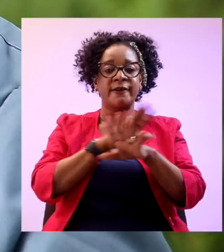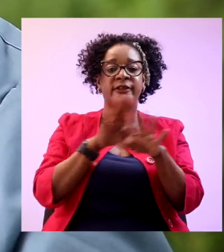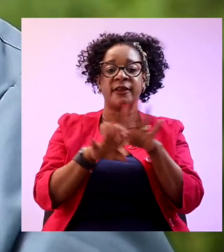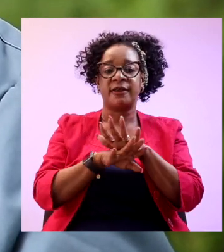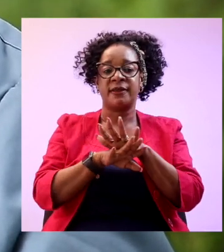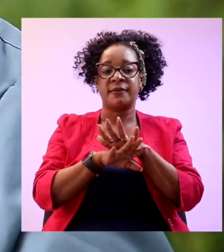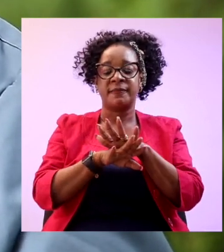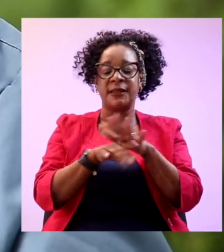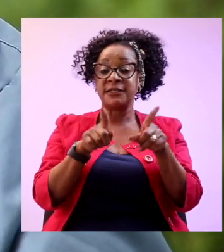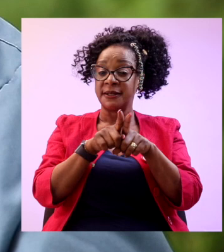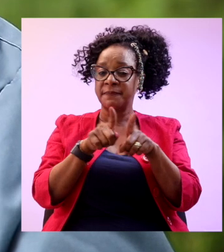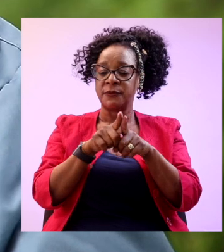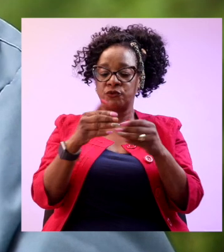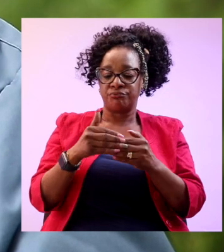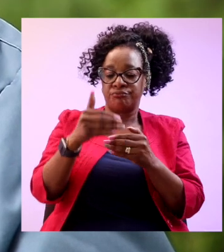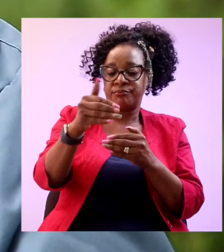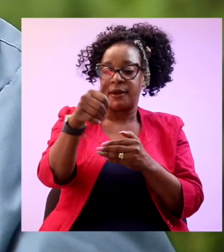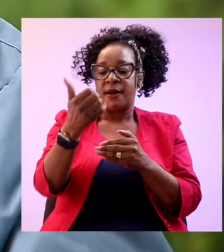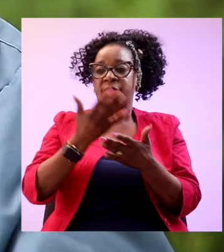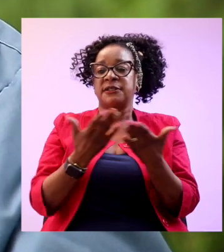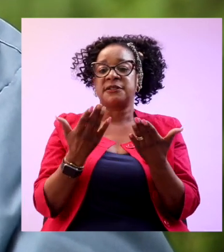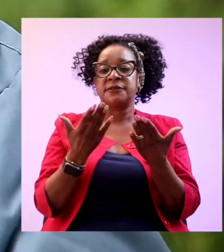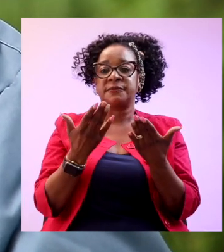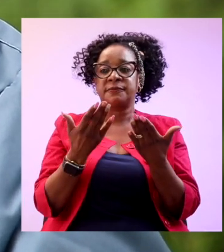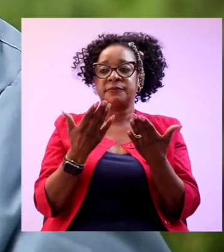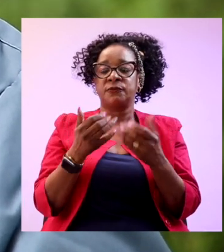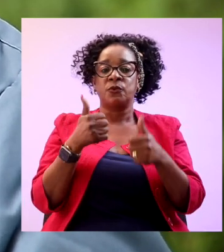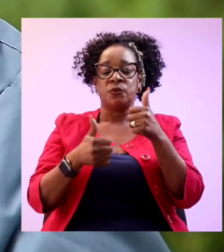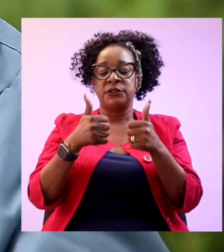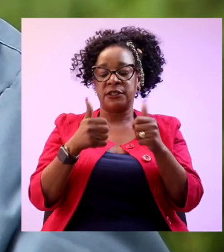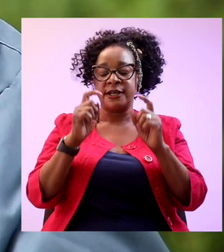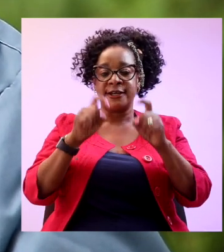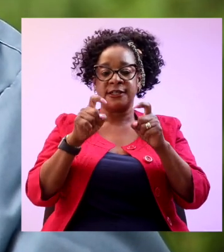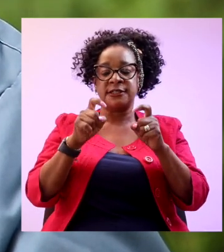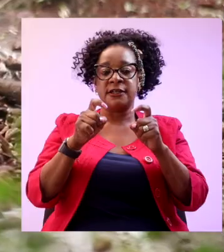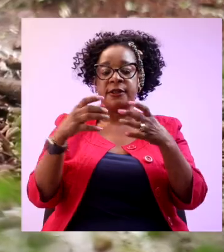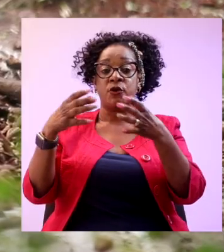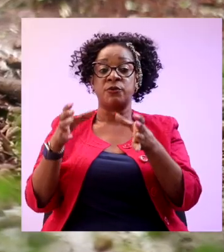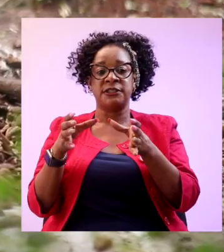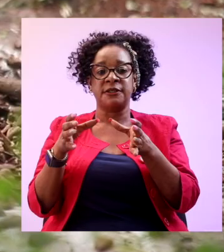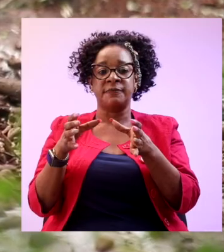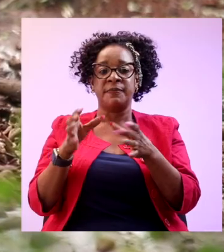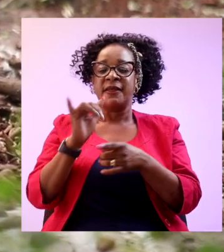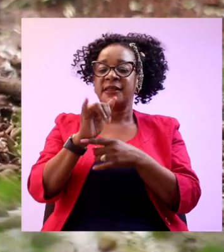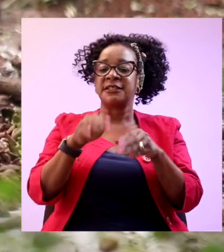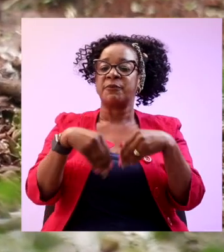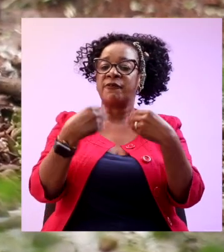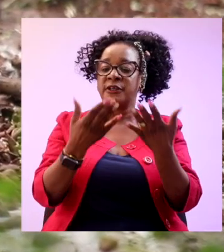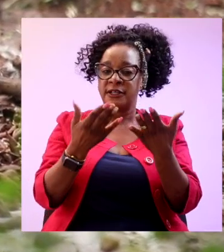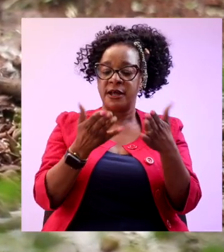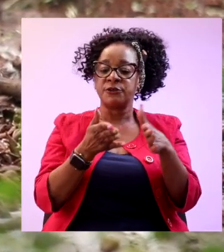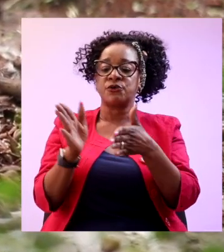mavazi na kadhalika, na kuendeleza yale mambo mengine yanayohusu mahitaji ya nyumbani. Bixa production has provided